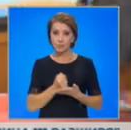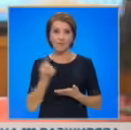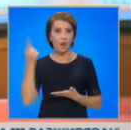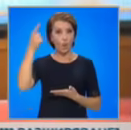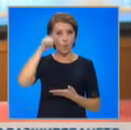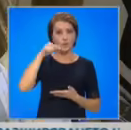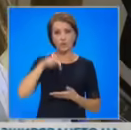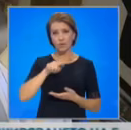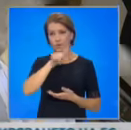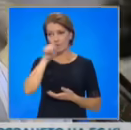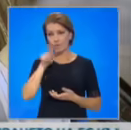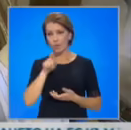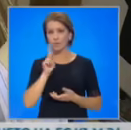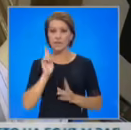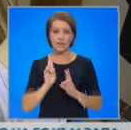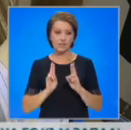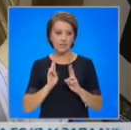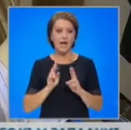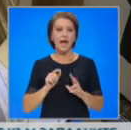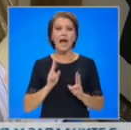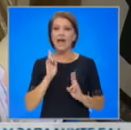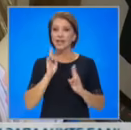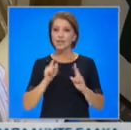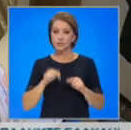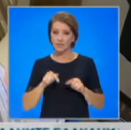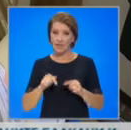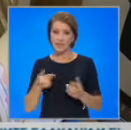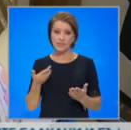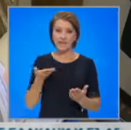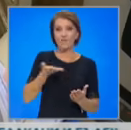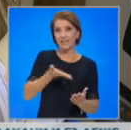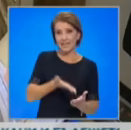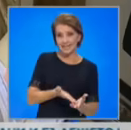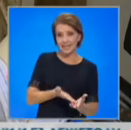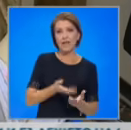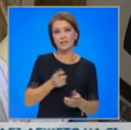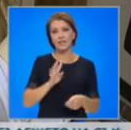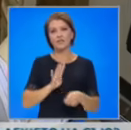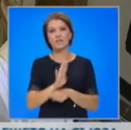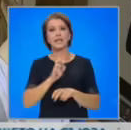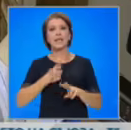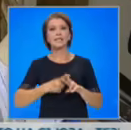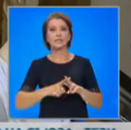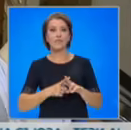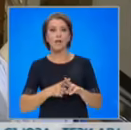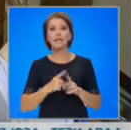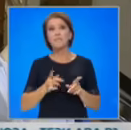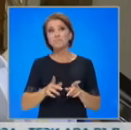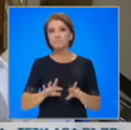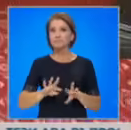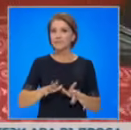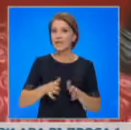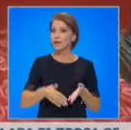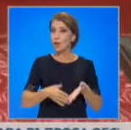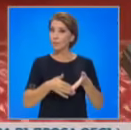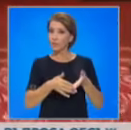въпрос да бъде решен. Решението ще бъде внесено днес за насрочване на президентските избори на 14 ноември. Дали ще бъде подкрепено е друг